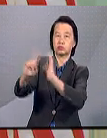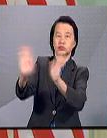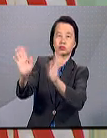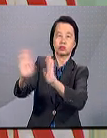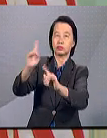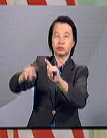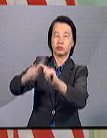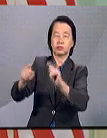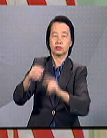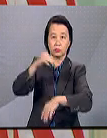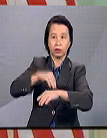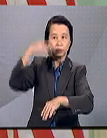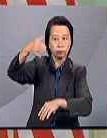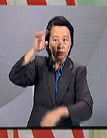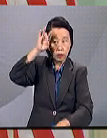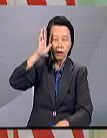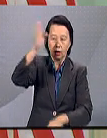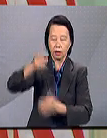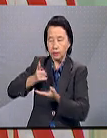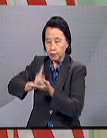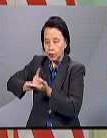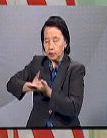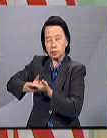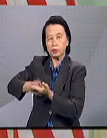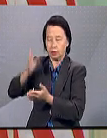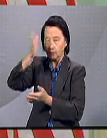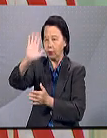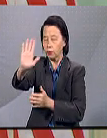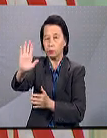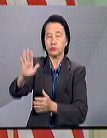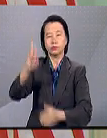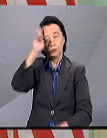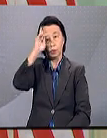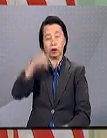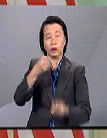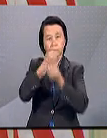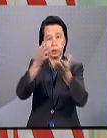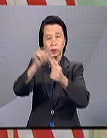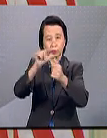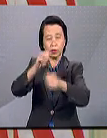InsyaAllah dari masa ke semasa kita akan bincang. Seperti saya umumkan setiap